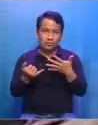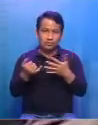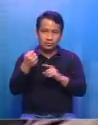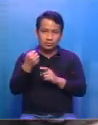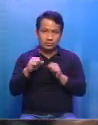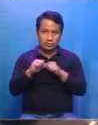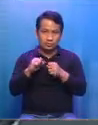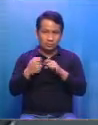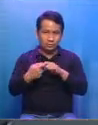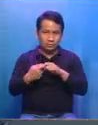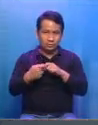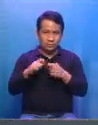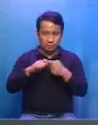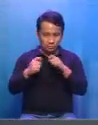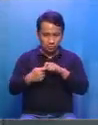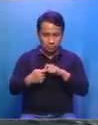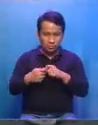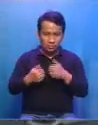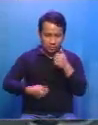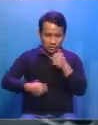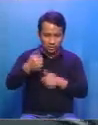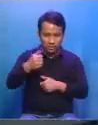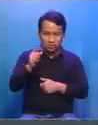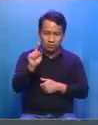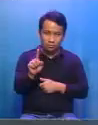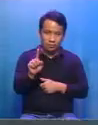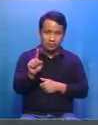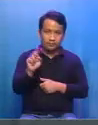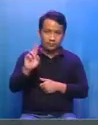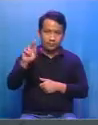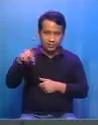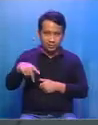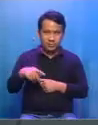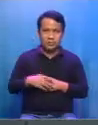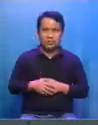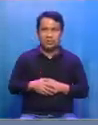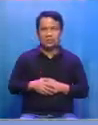semester. Uno ang pinakamataas na grado sa UP.